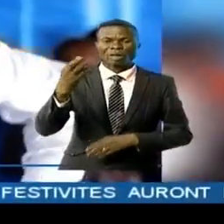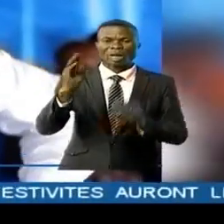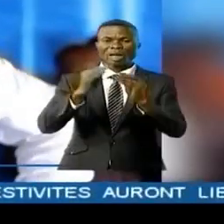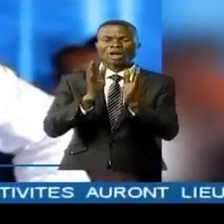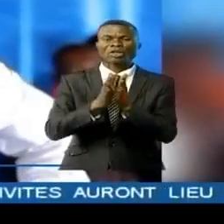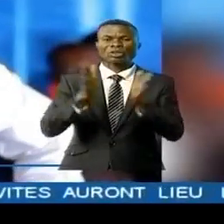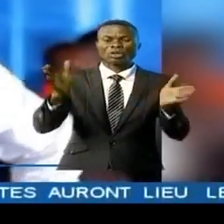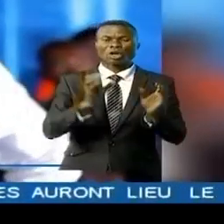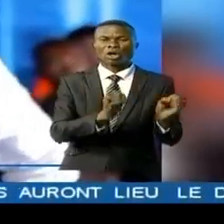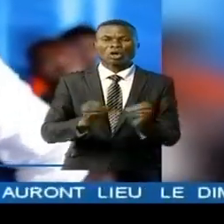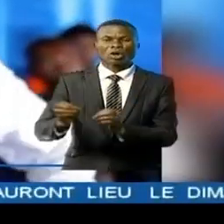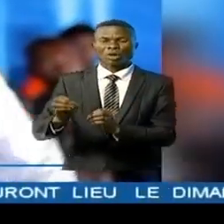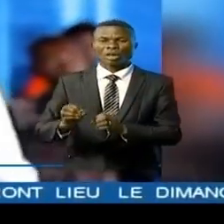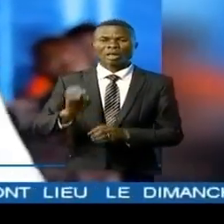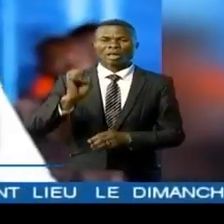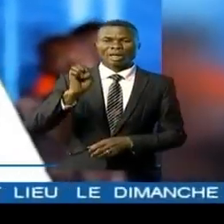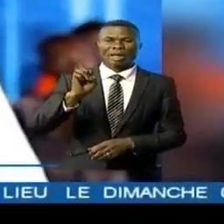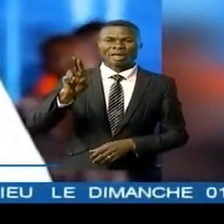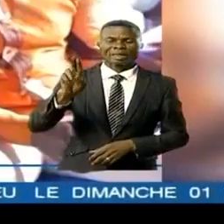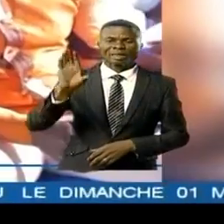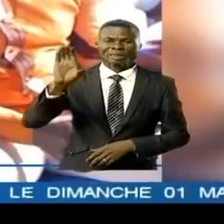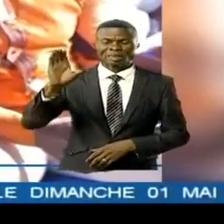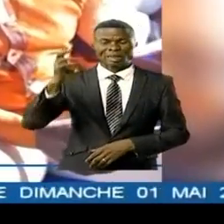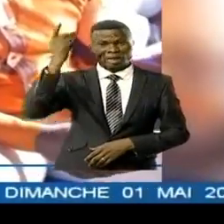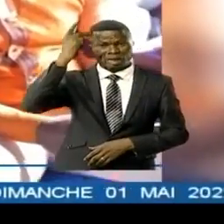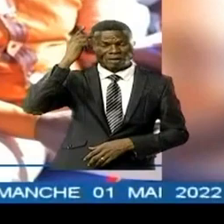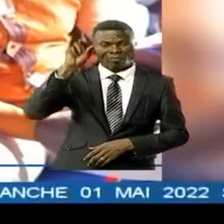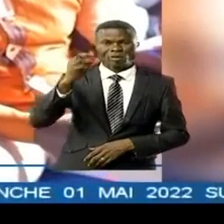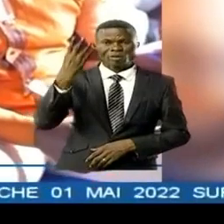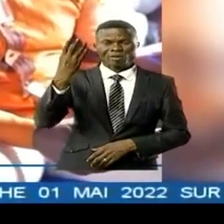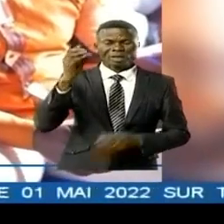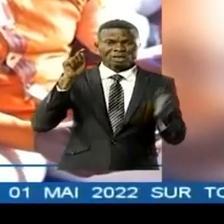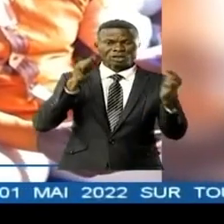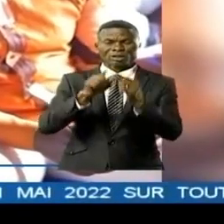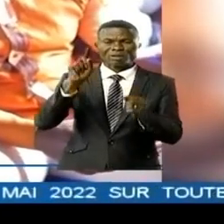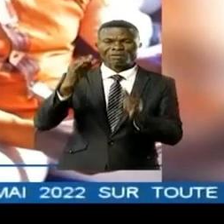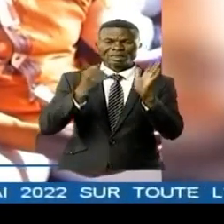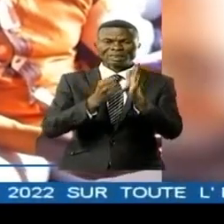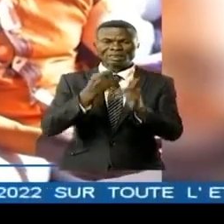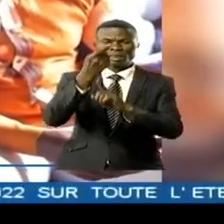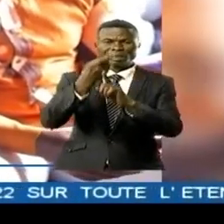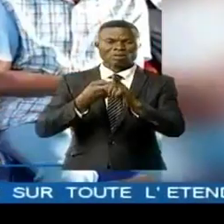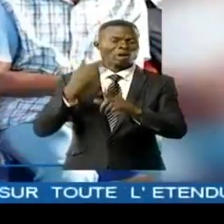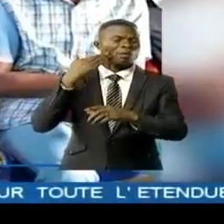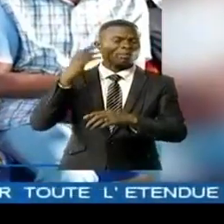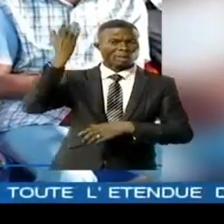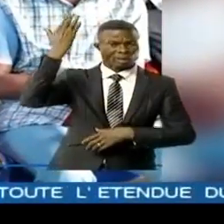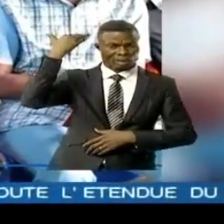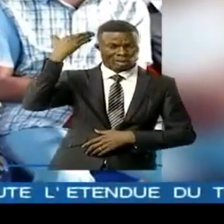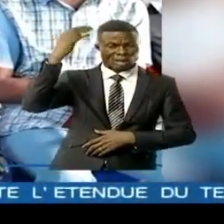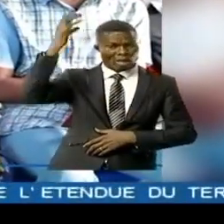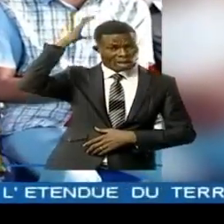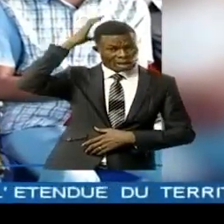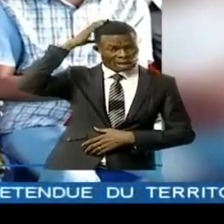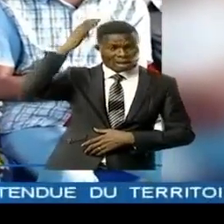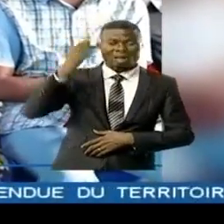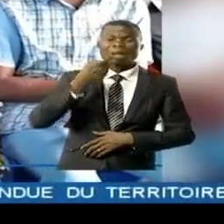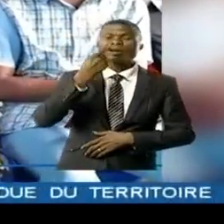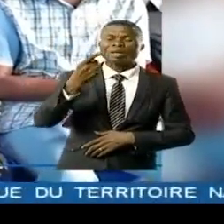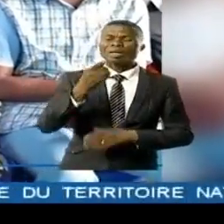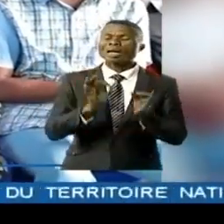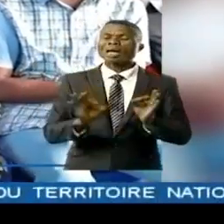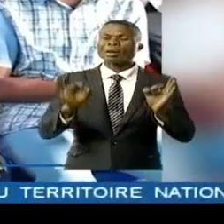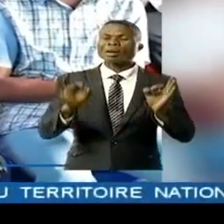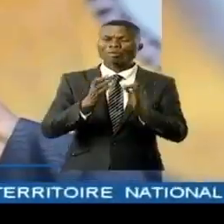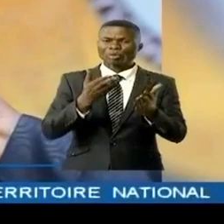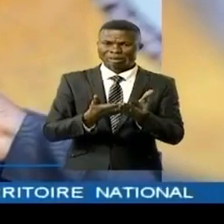générale ordinaire de l'air s'est tenue à kinshasa du 24 au 26 mars dernier dont l'évêque armée de mammoth y évoque l'importance